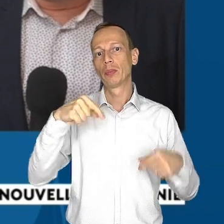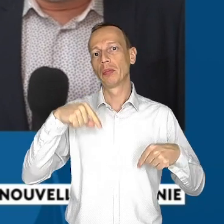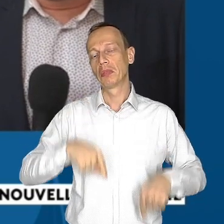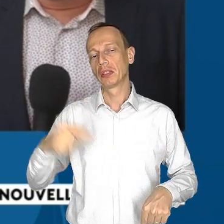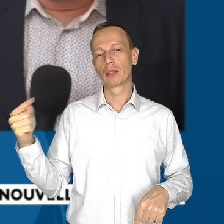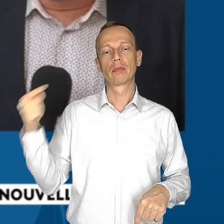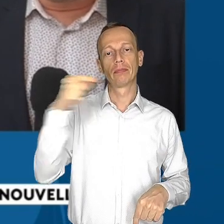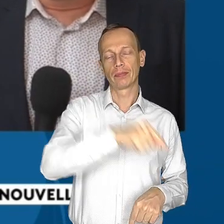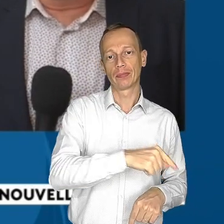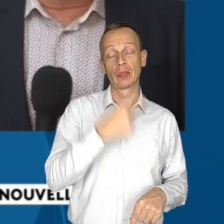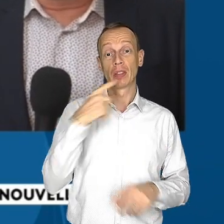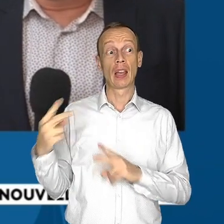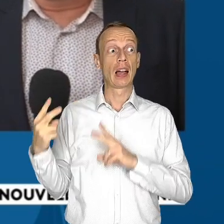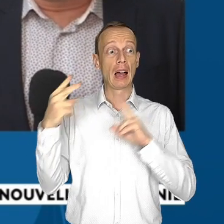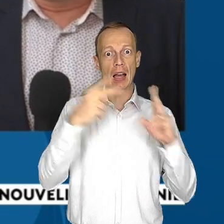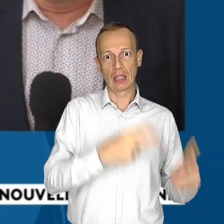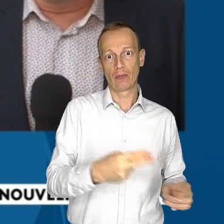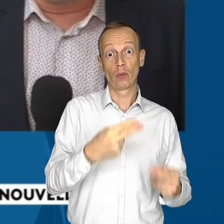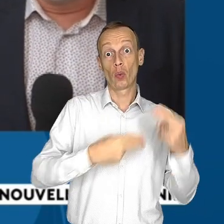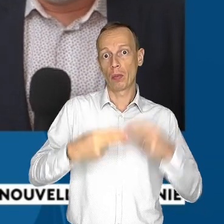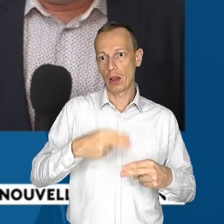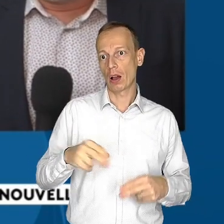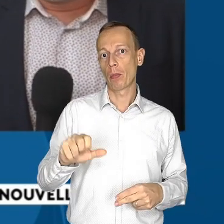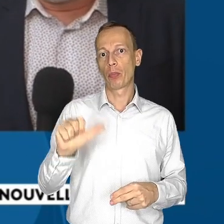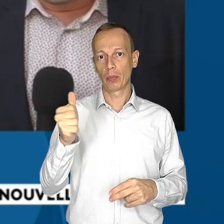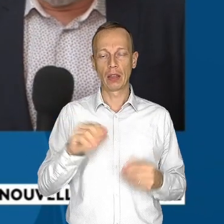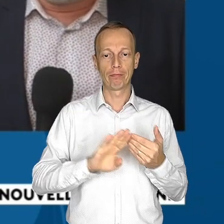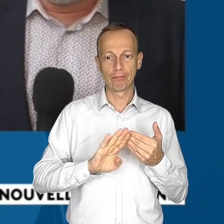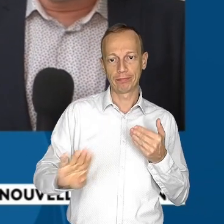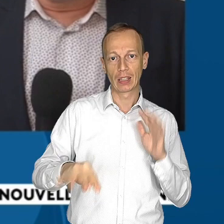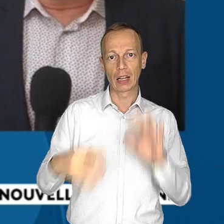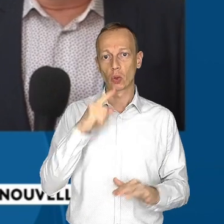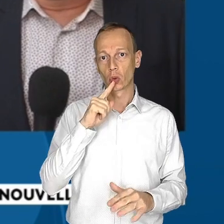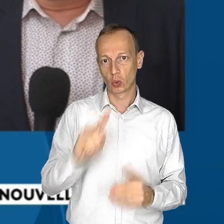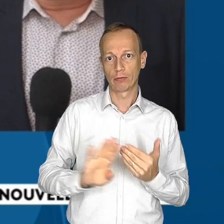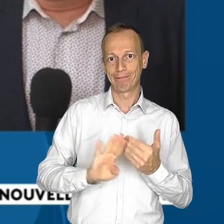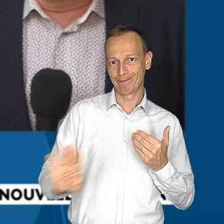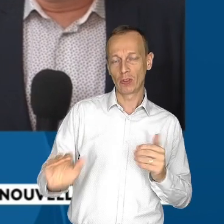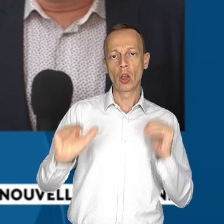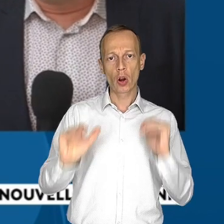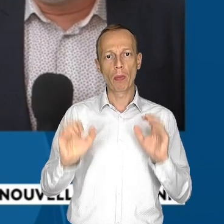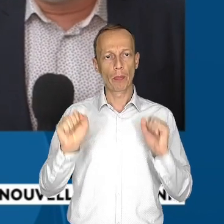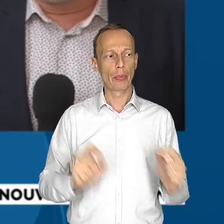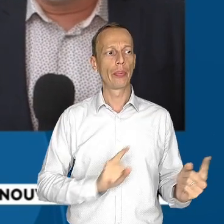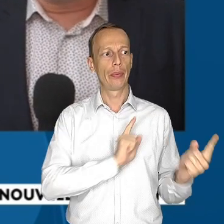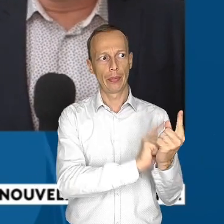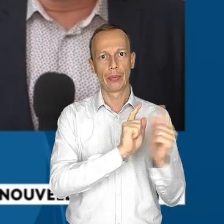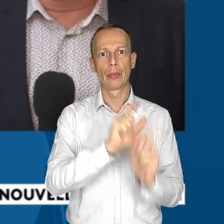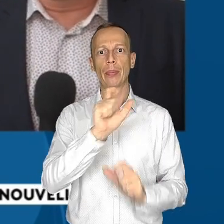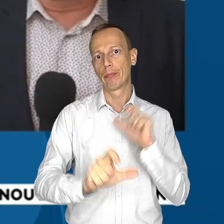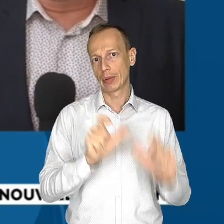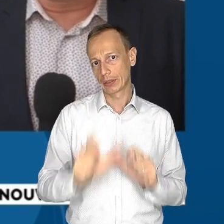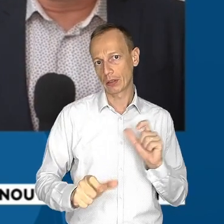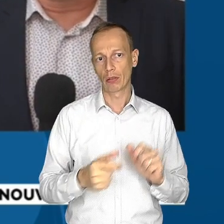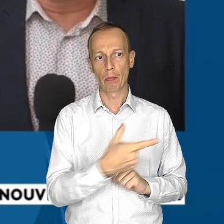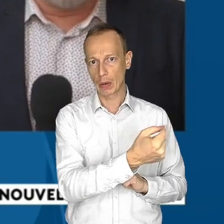se soumettra à la quatorzaine dès son arrivée à Nouméa, mais elle sera aménagée pour lui permettre des rencontres bilatérales avec